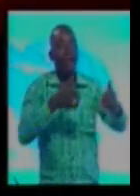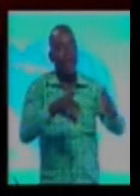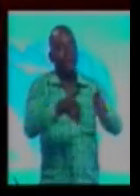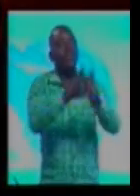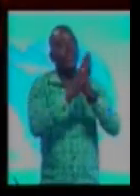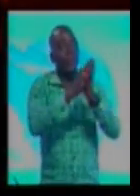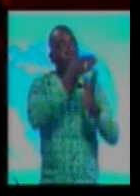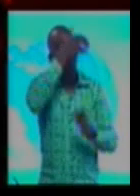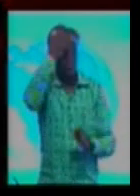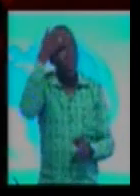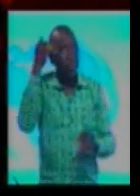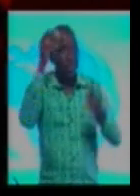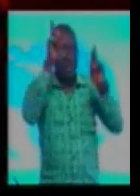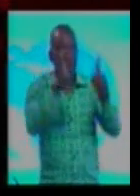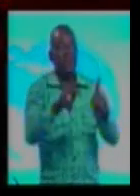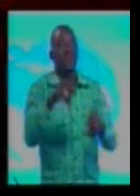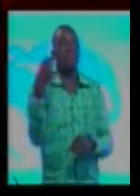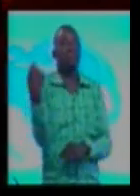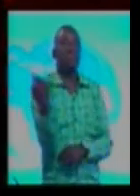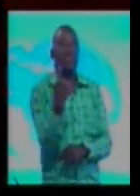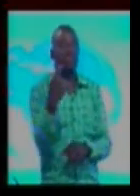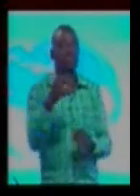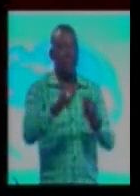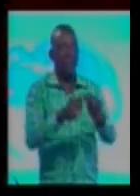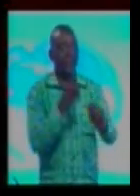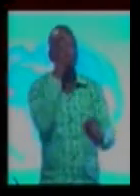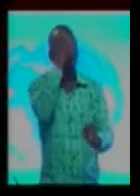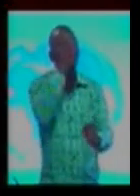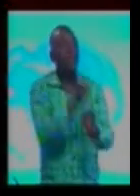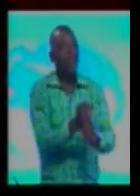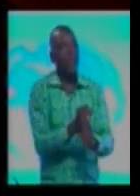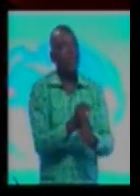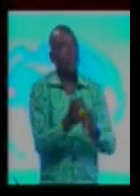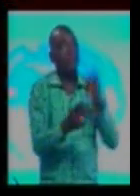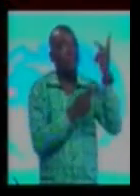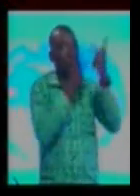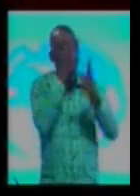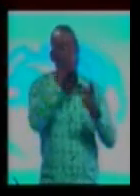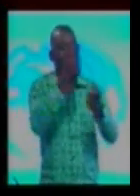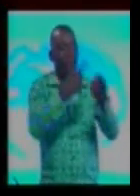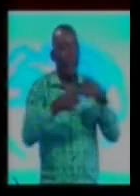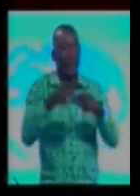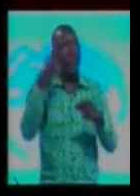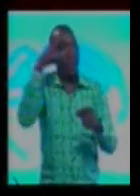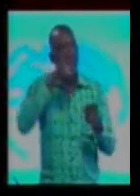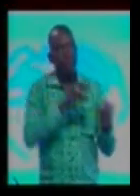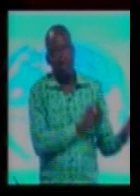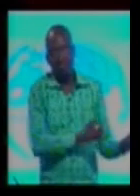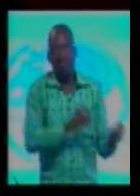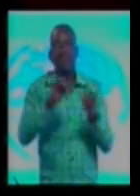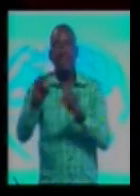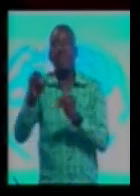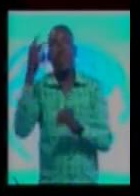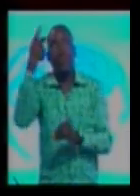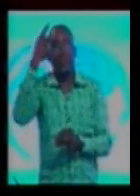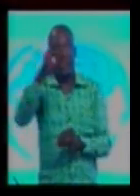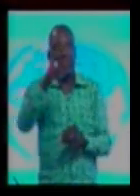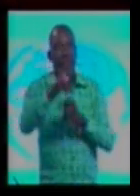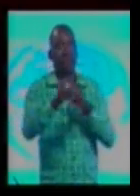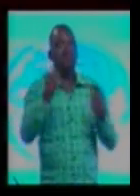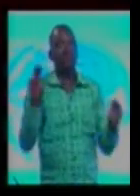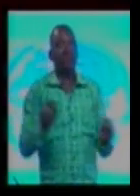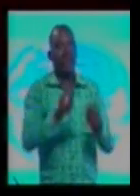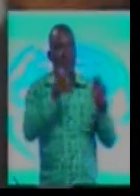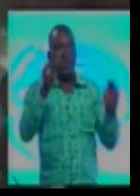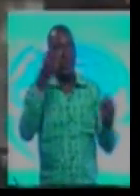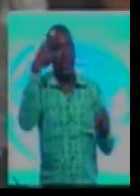pas oublier les personnes seules. Chaque année, les touristes viennent des quatre coins du monde assister au départ du Père Noël dans le parc à thème de Rovaniemi